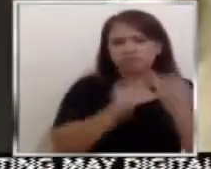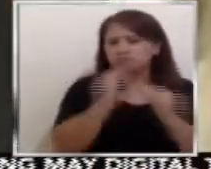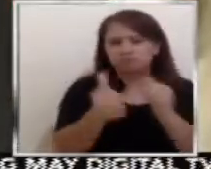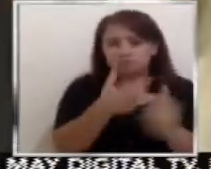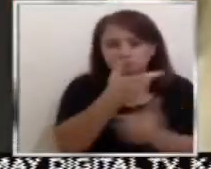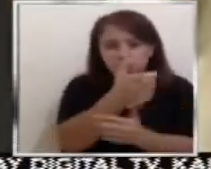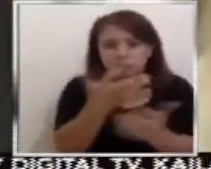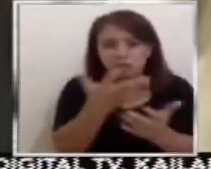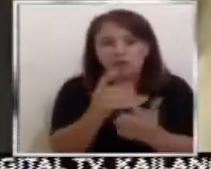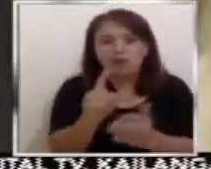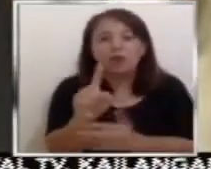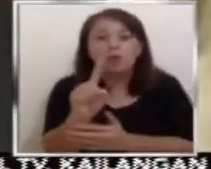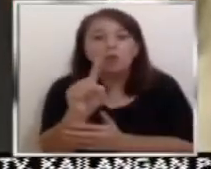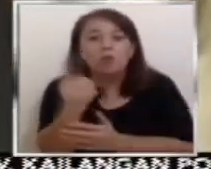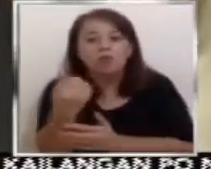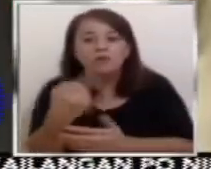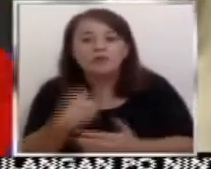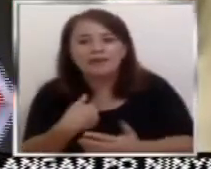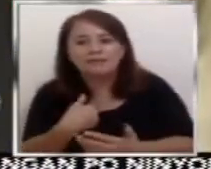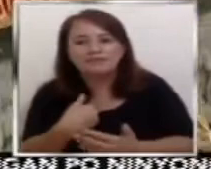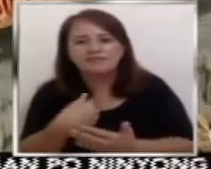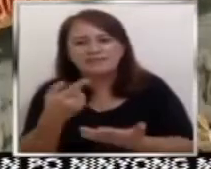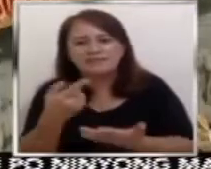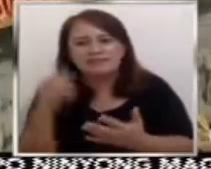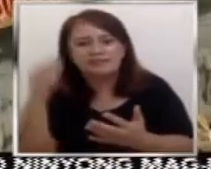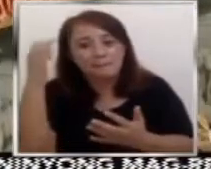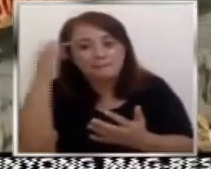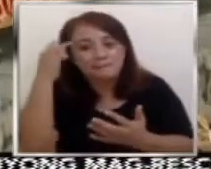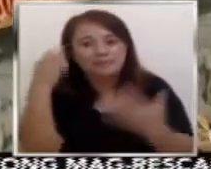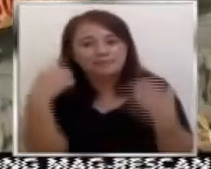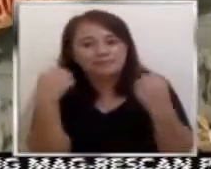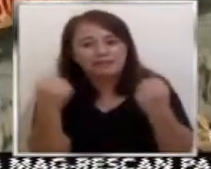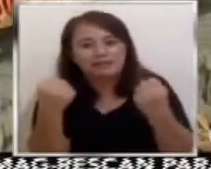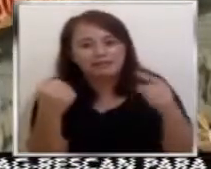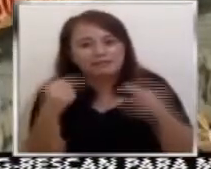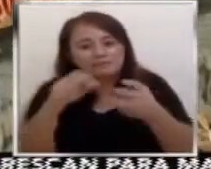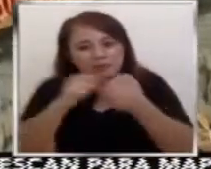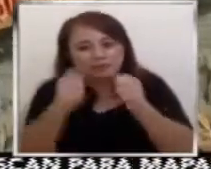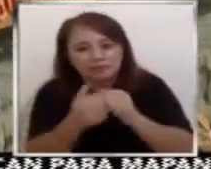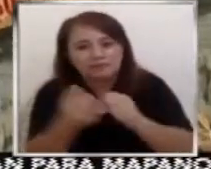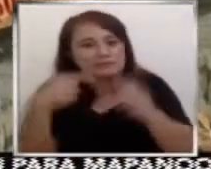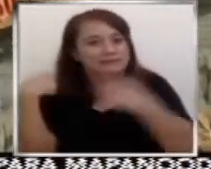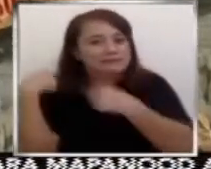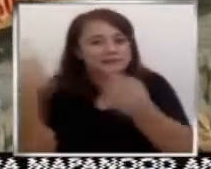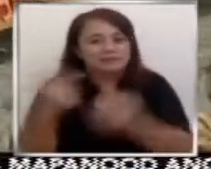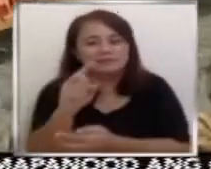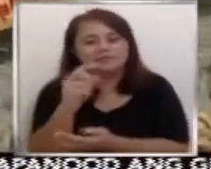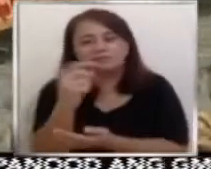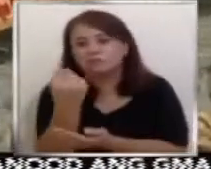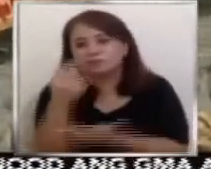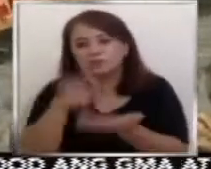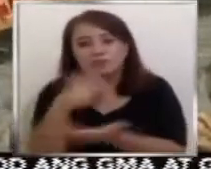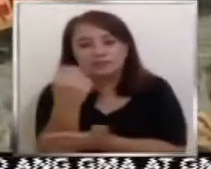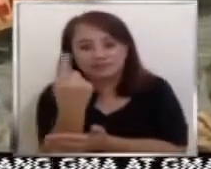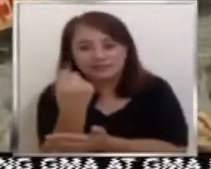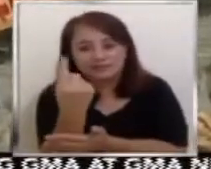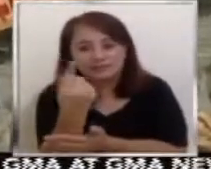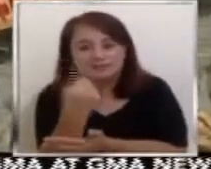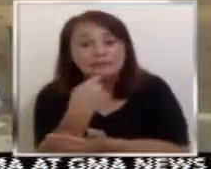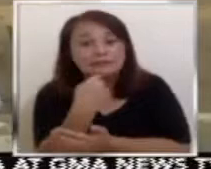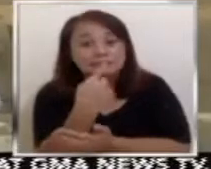schizophrenia at post-traumatic stress disorder mula pa noong 2011. Sabi ng mga kaanak ay huli umano